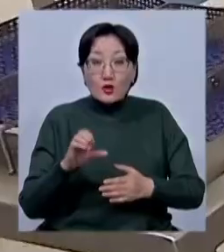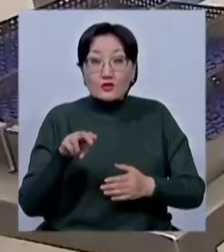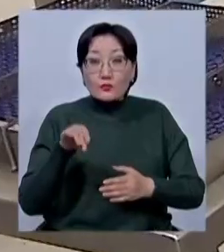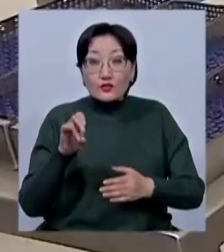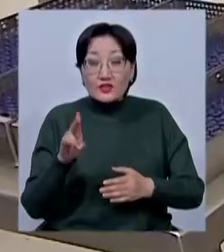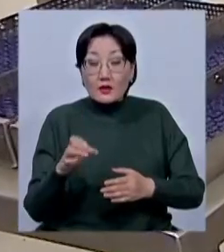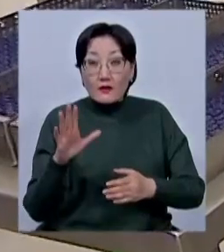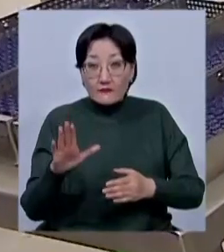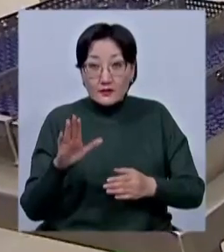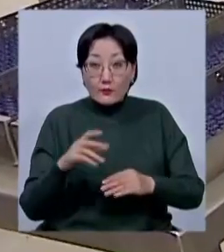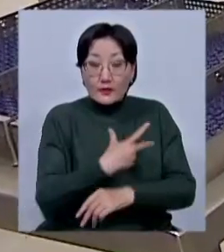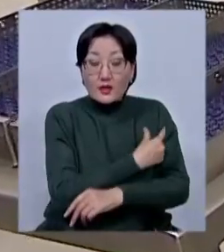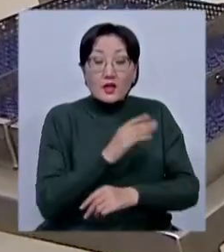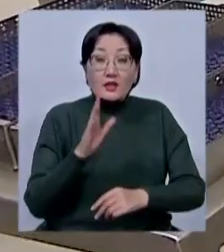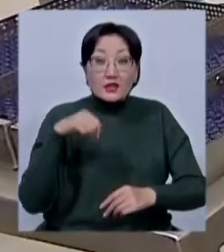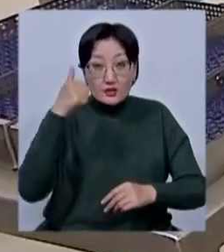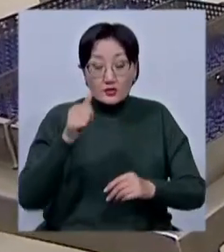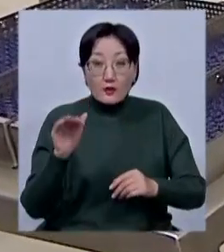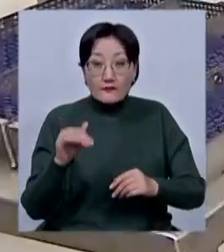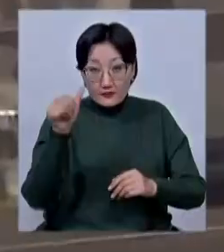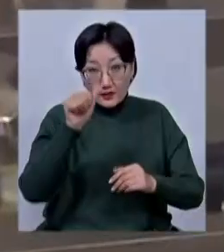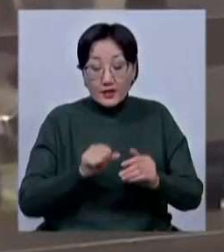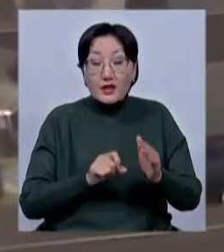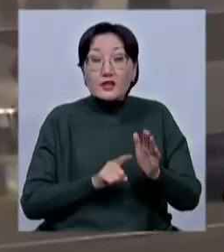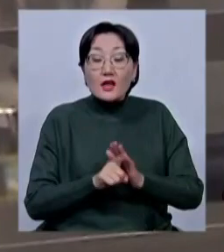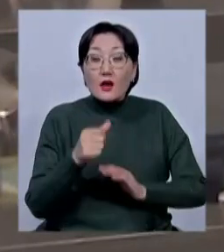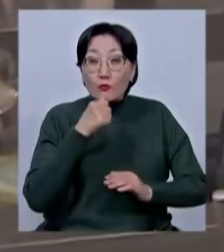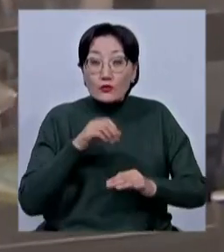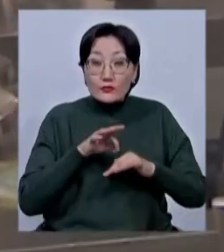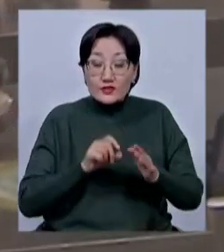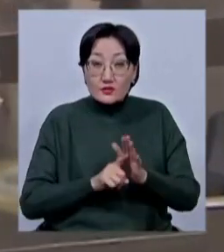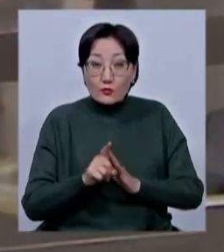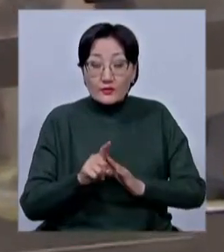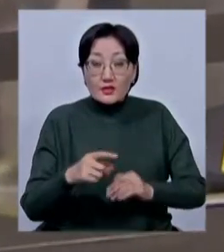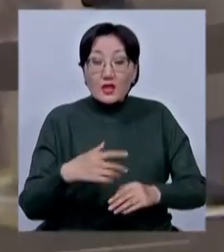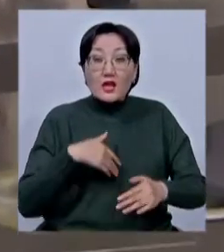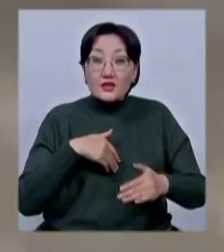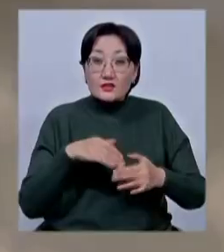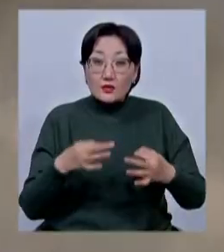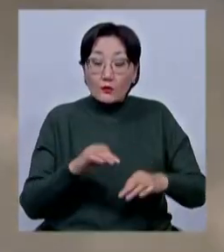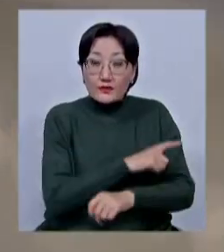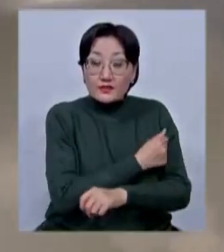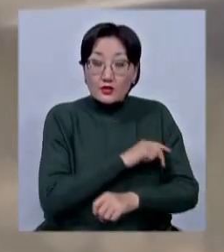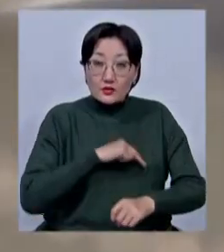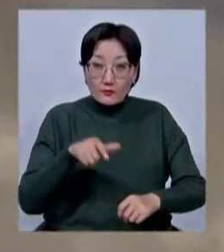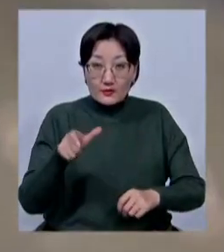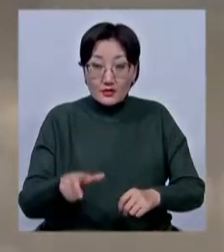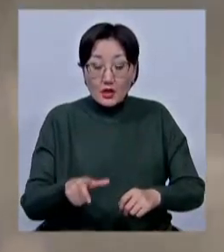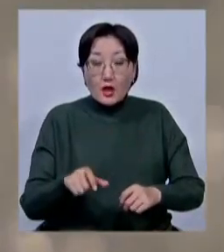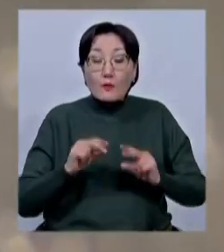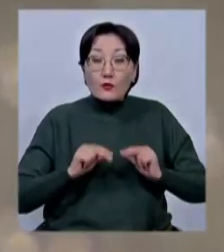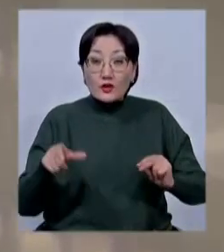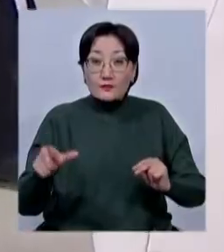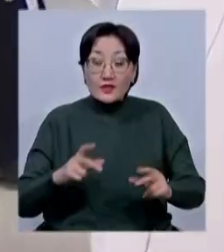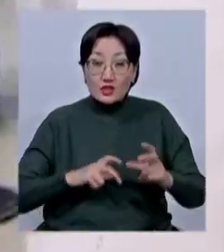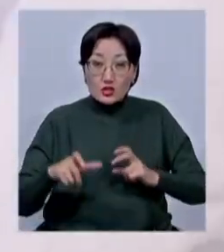В препараты алдағы жылдың ақпан айында адамдарға салына бастайды. Ең алдымен екпе ерікті түрде медицина қызметкерлеріне,